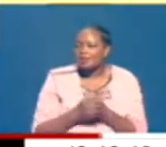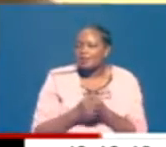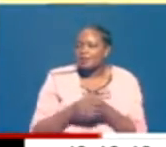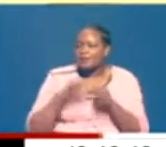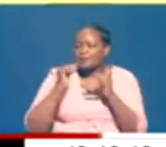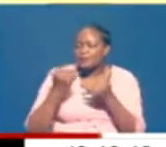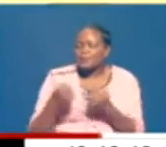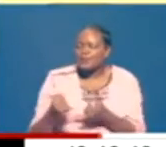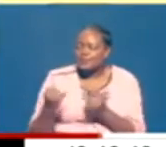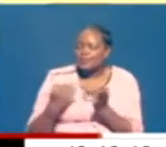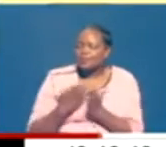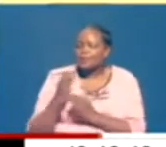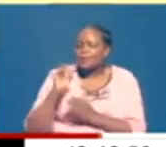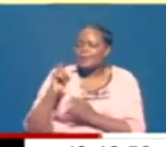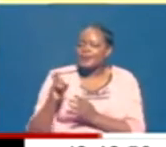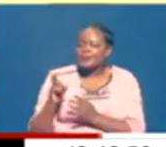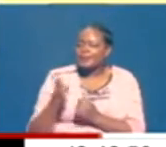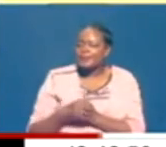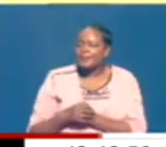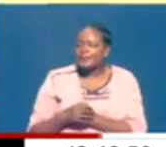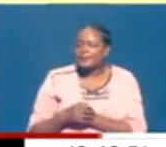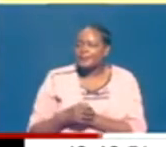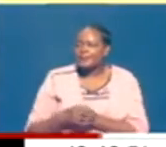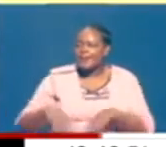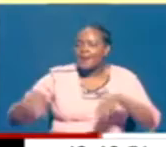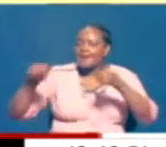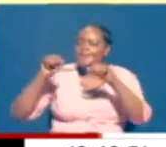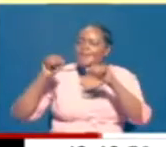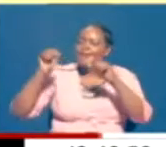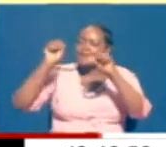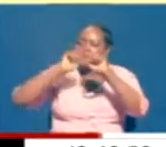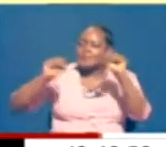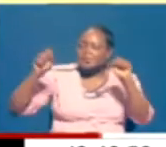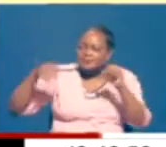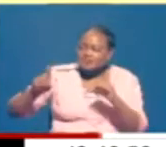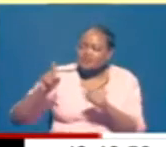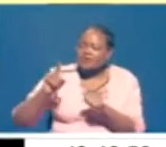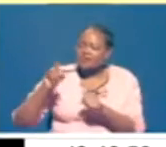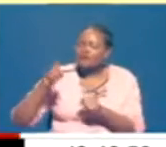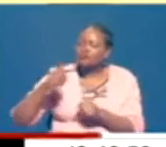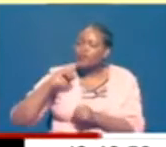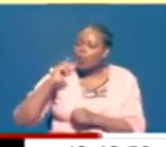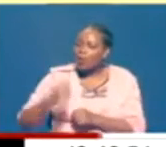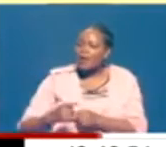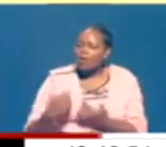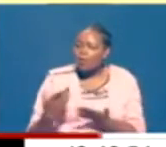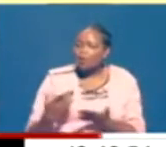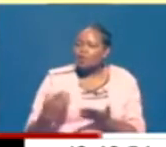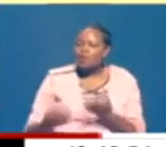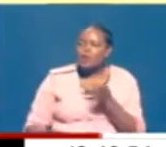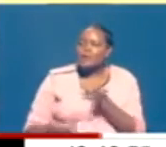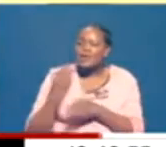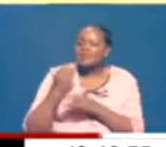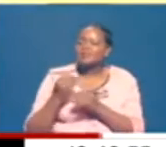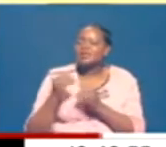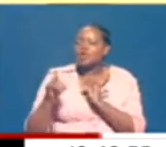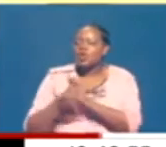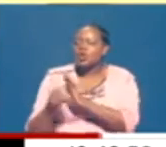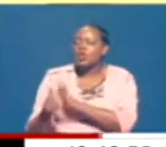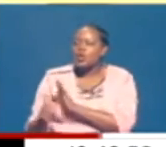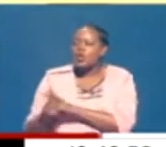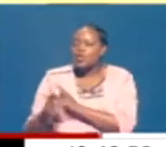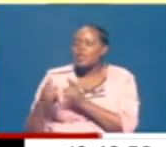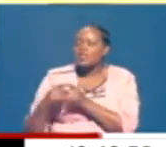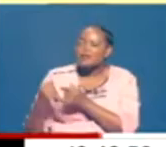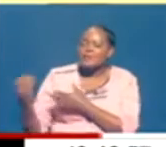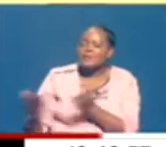zikatekelezwa through executive, raisi mwenyewe atoe executive orders ama tutunge sheria zingine, iletwe kama bill